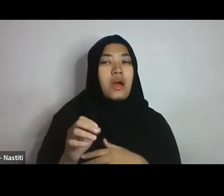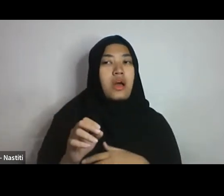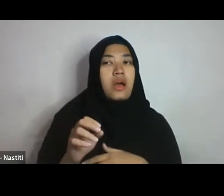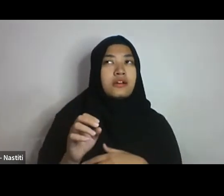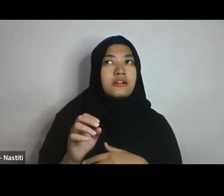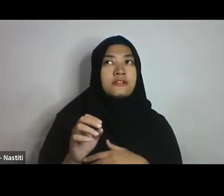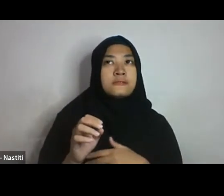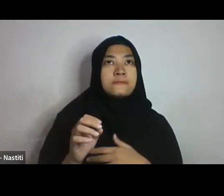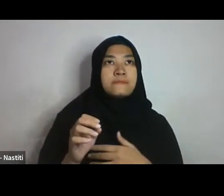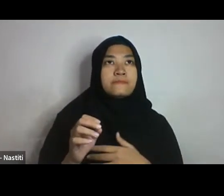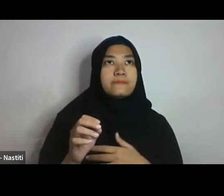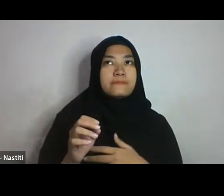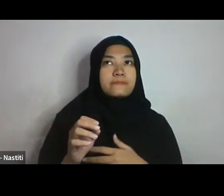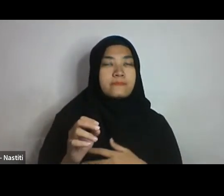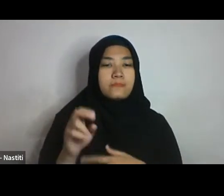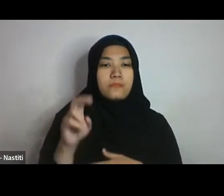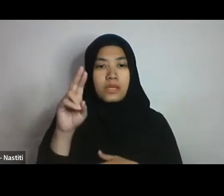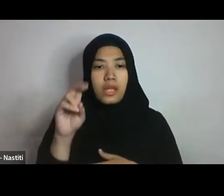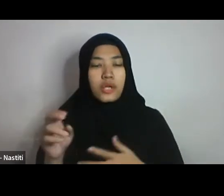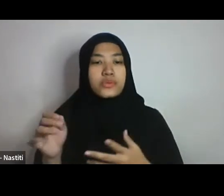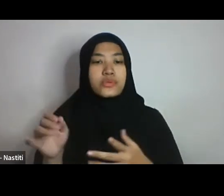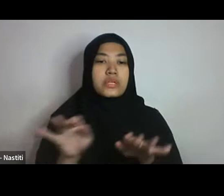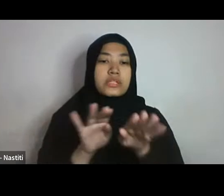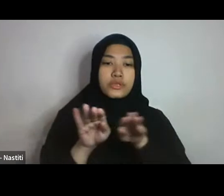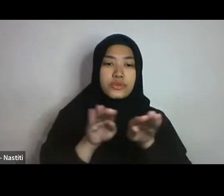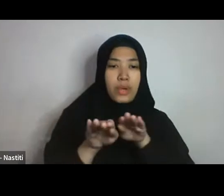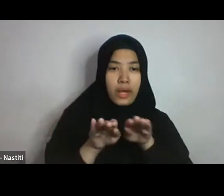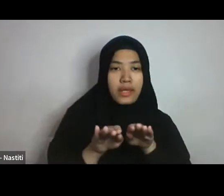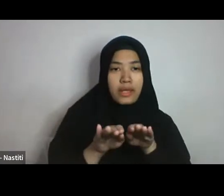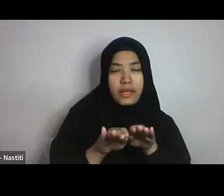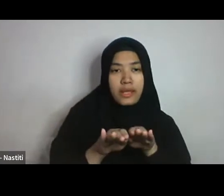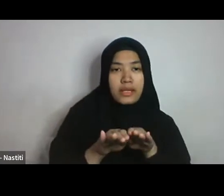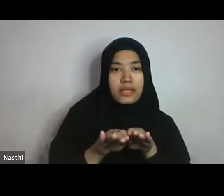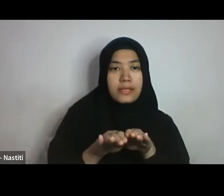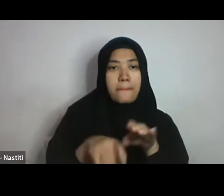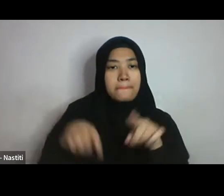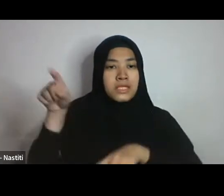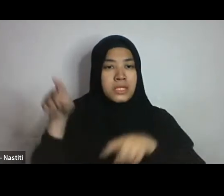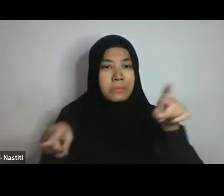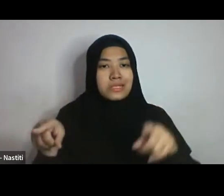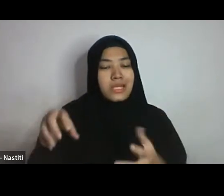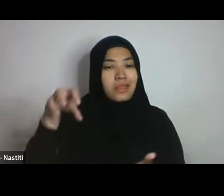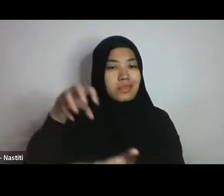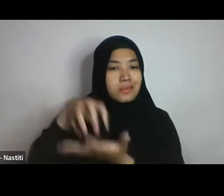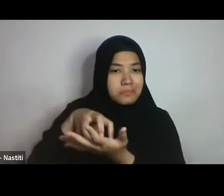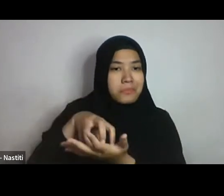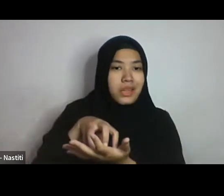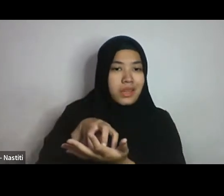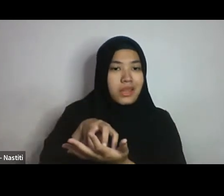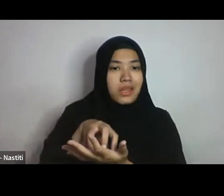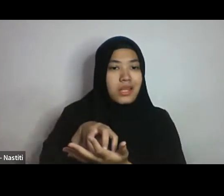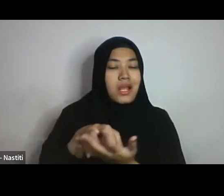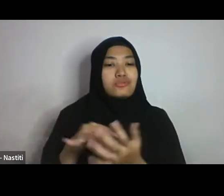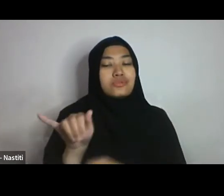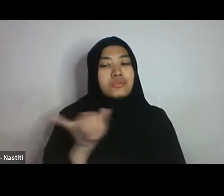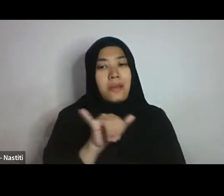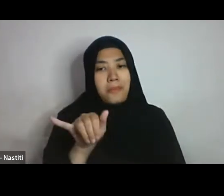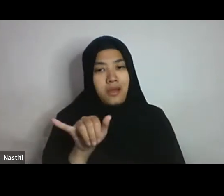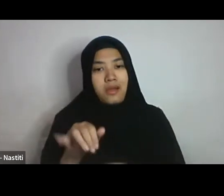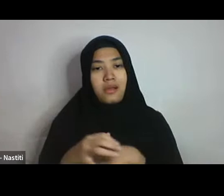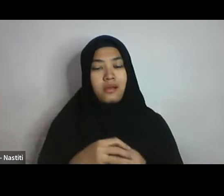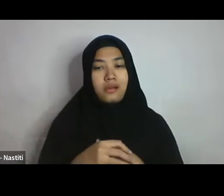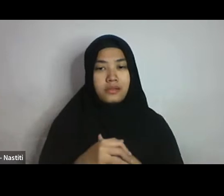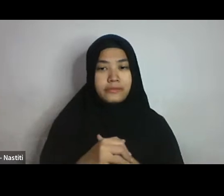psikofarmaka, seperti misalnya konsultasi psikologis dan lain sebagainya, itu harus disediakan juga dan